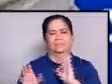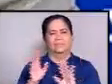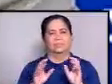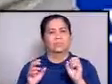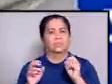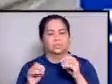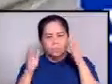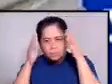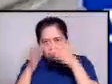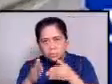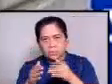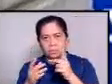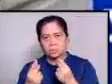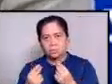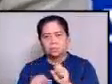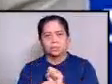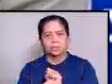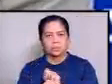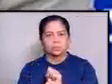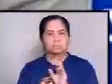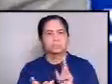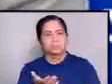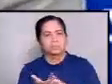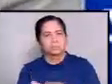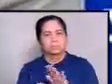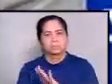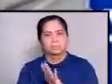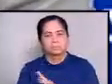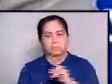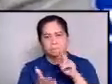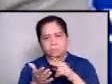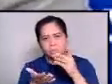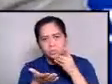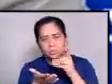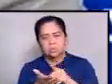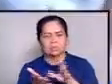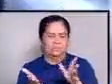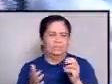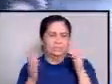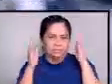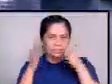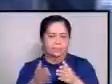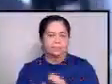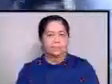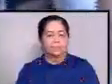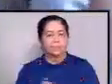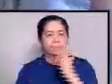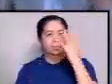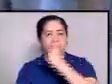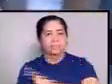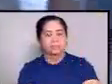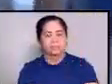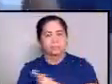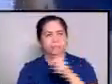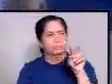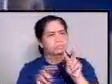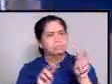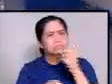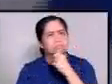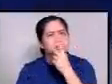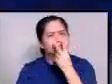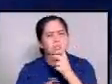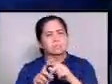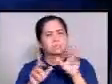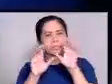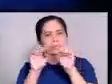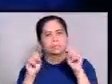yung focus niya sa kanyang signing papers, reading documents, memo, hindi niya magawa. Higit limang araw ding nawala sa mata ng publiko ang